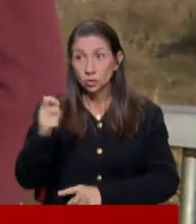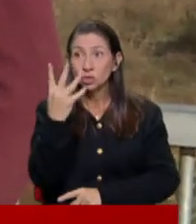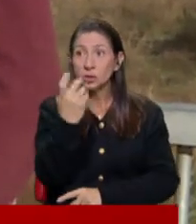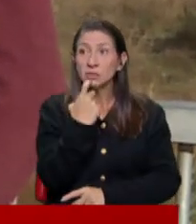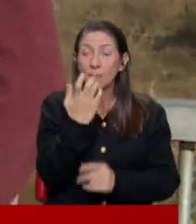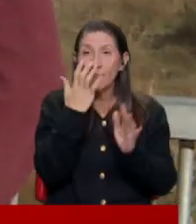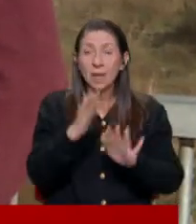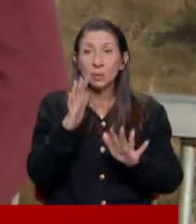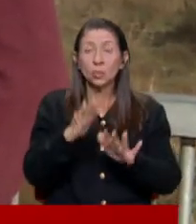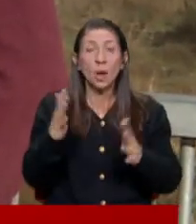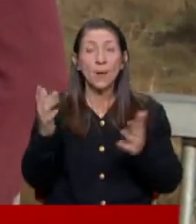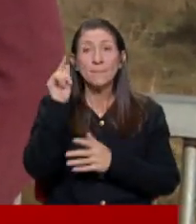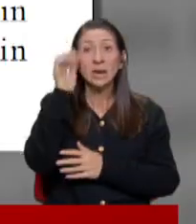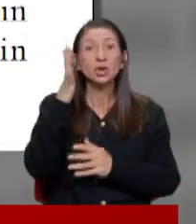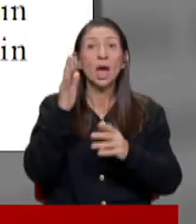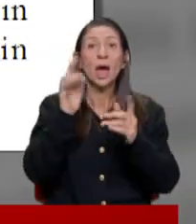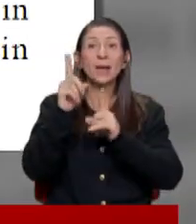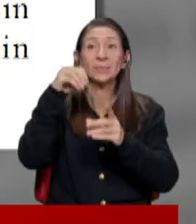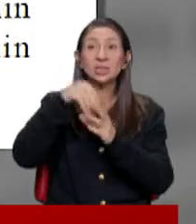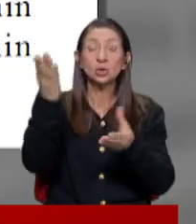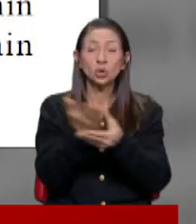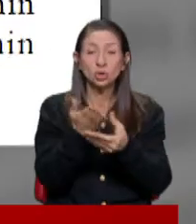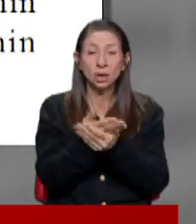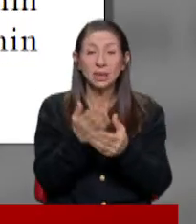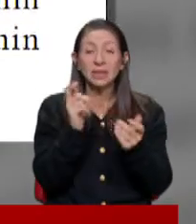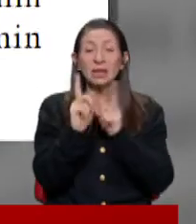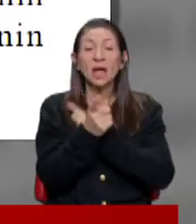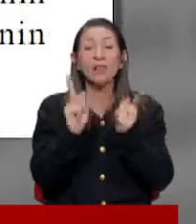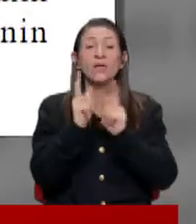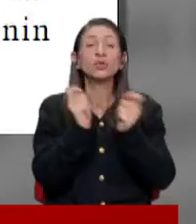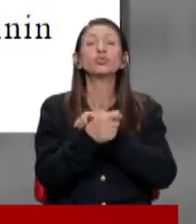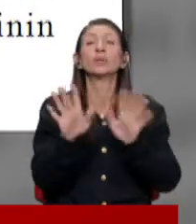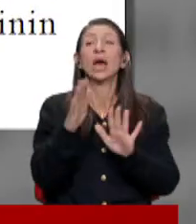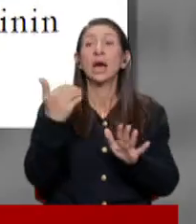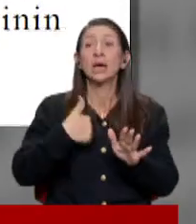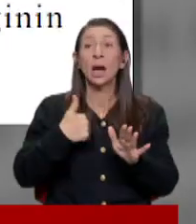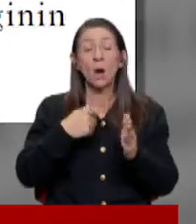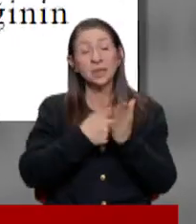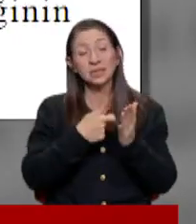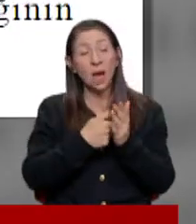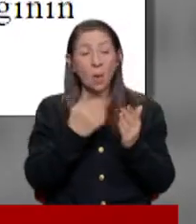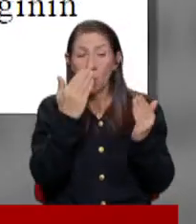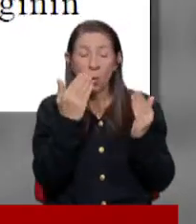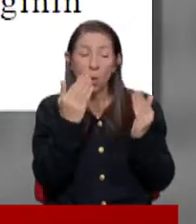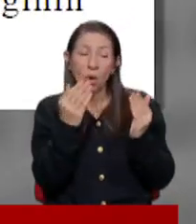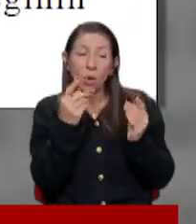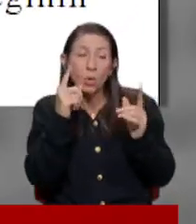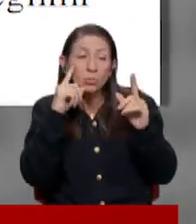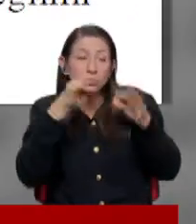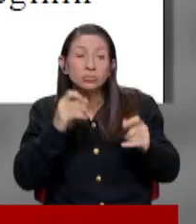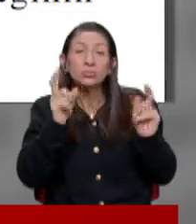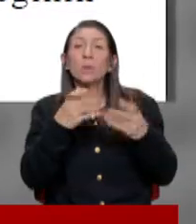yıldır bekliyorlardı ancak Bakırköy Adliyesi'ndeki dosya davaya dönüşmedi. Ve kamu adına kovuşturmaya yer yok kararı